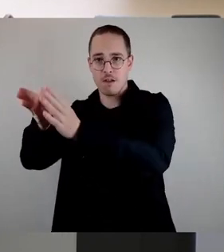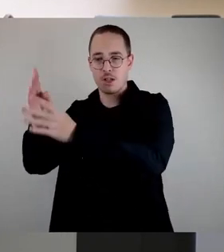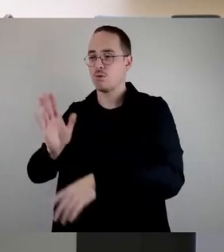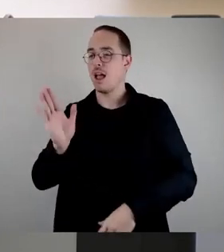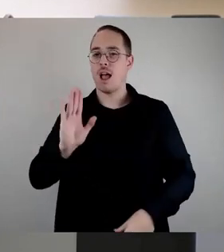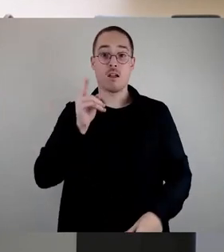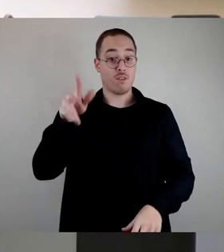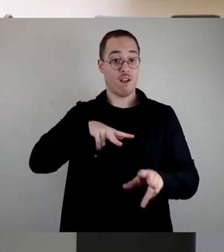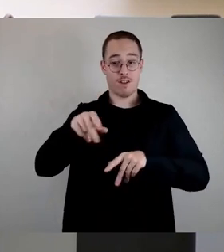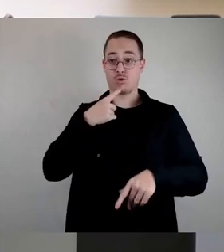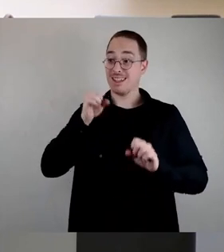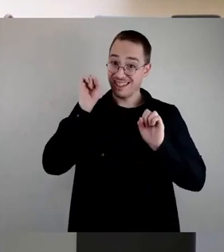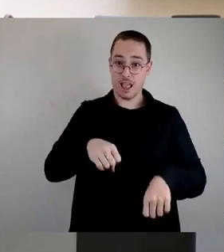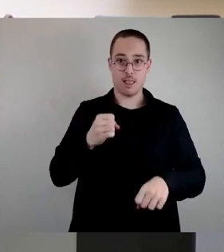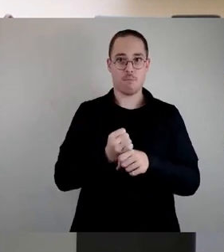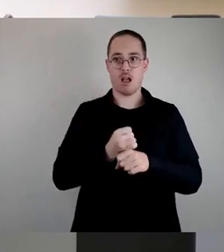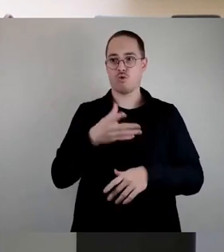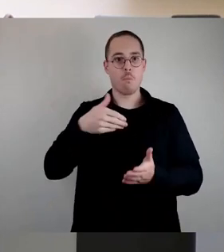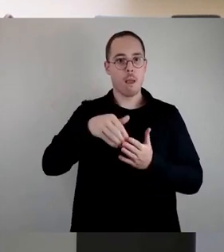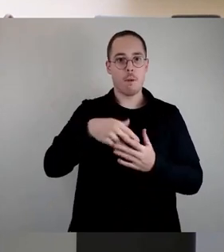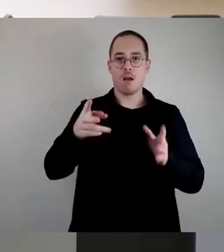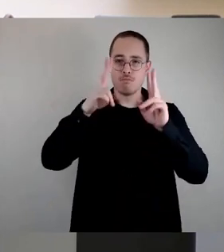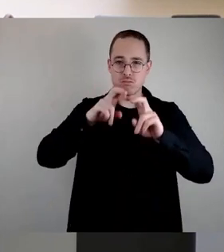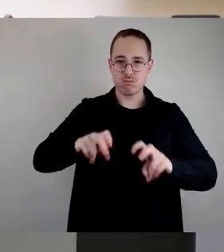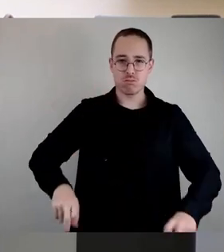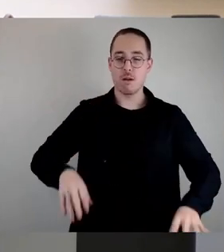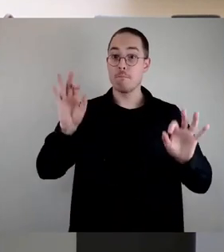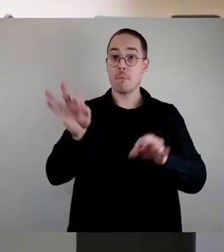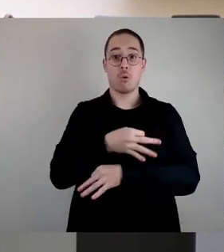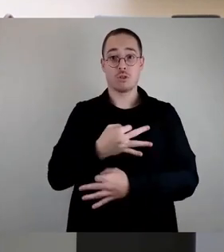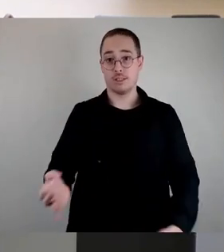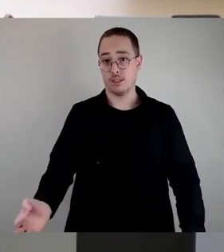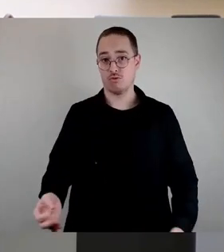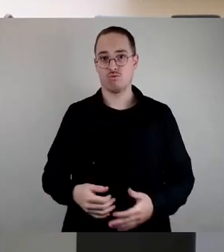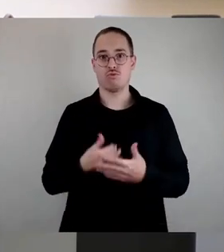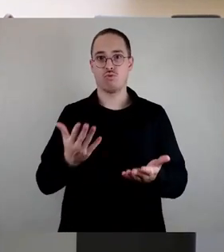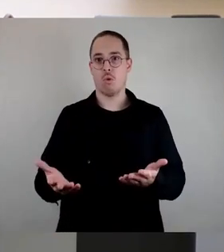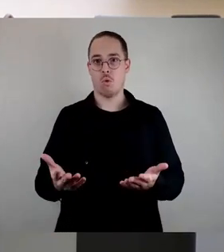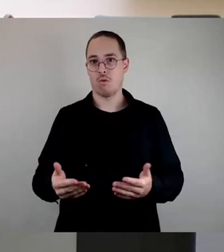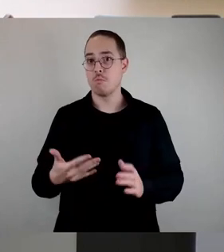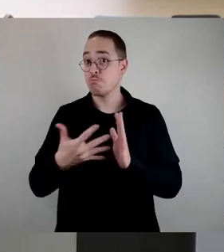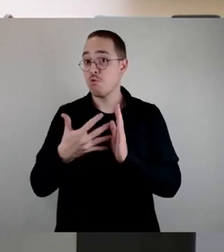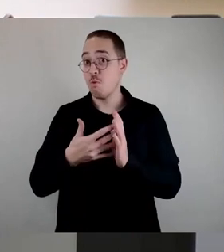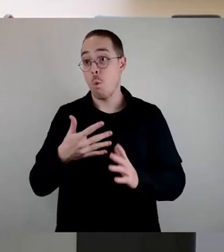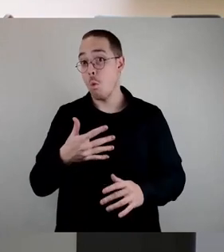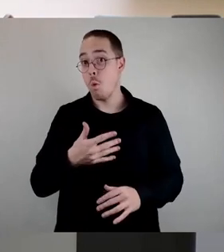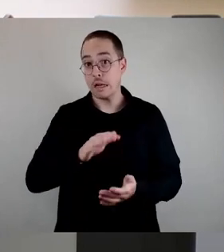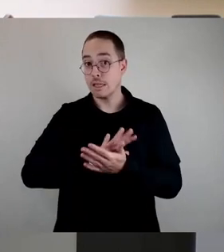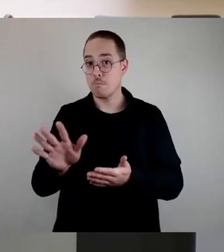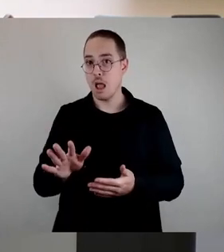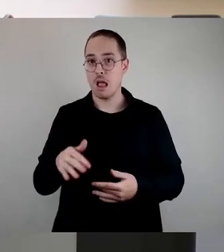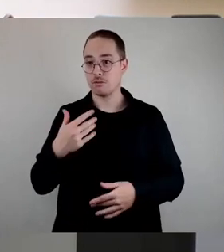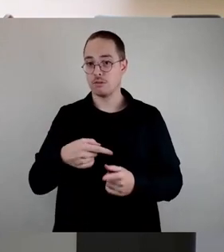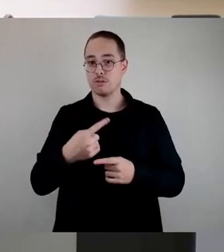nicht nötig. Das ist nicht nur eine Prüfung, sondern da wird eine Trasse dann vorgelegt und diese Trasse ist dann